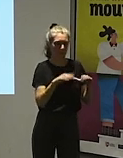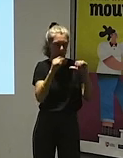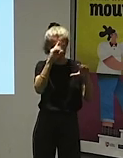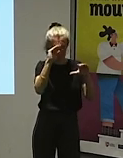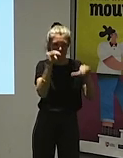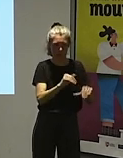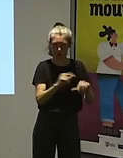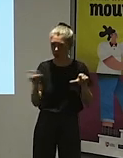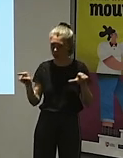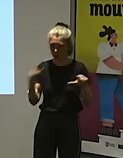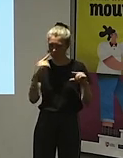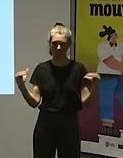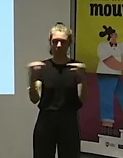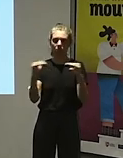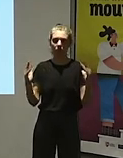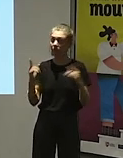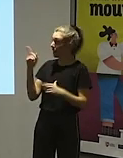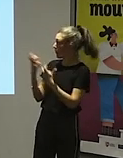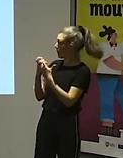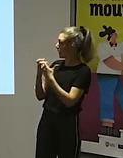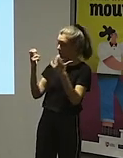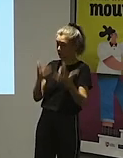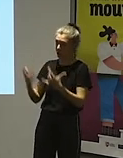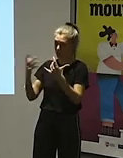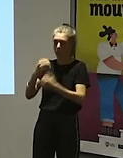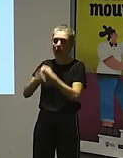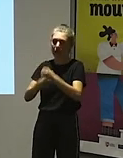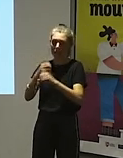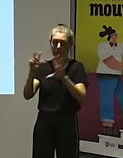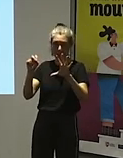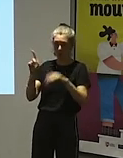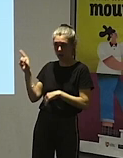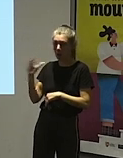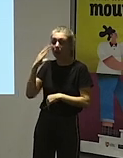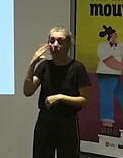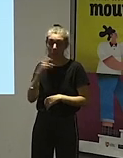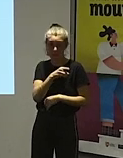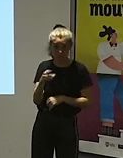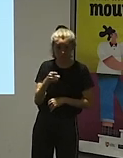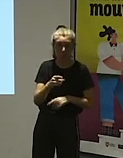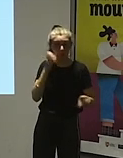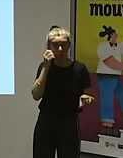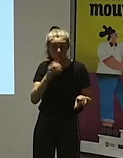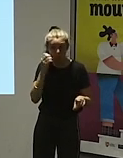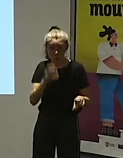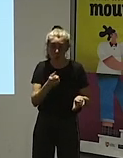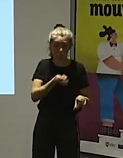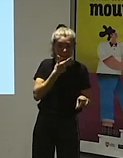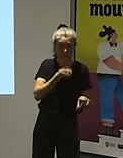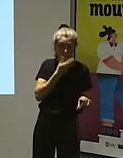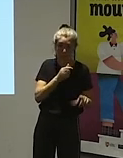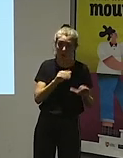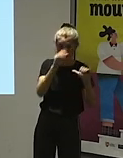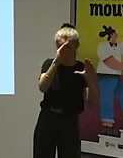99 qu'on peut prendre en exemple. Quand vous comparez un médicament que vous allez prendre régulièrement ou l'exercice physique